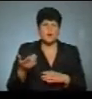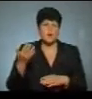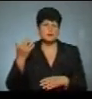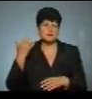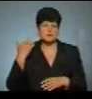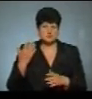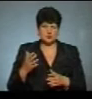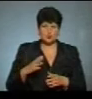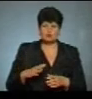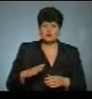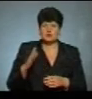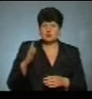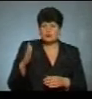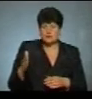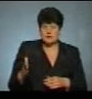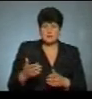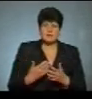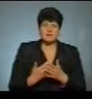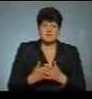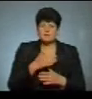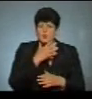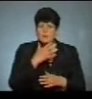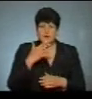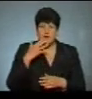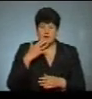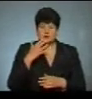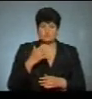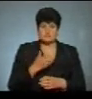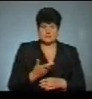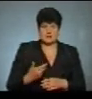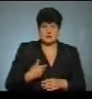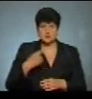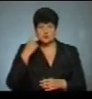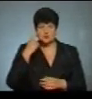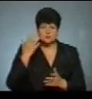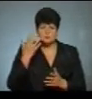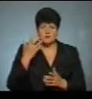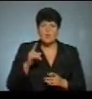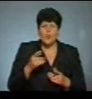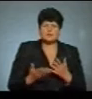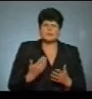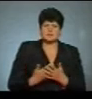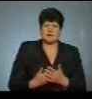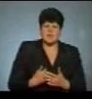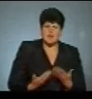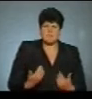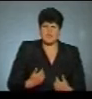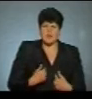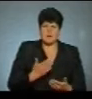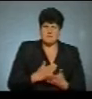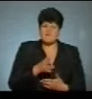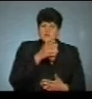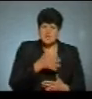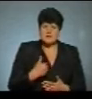колишніми очікуваннями. І, напевно, багато з нас думав, от якщо би я мав час, то я